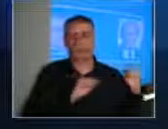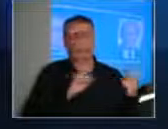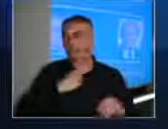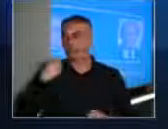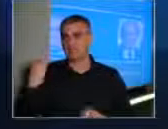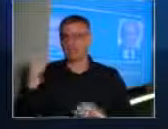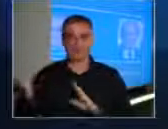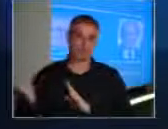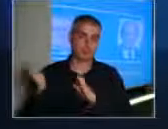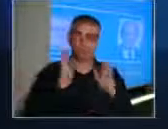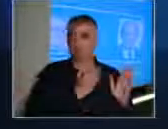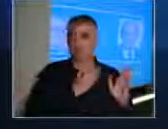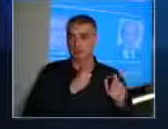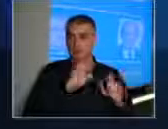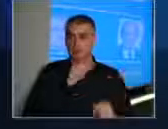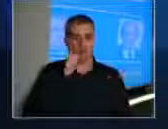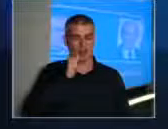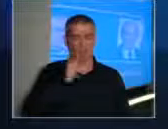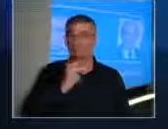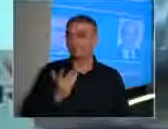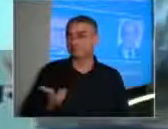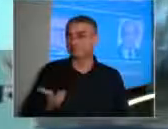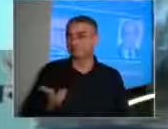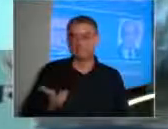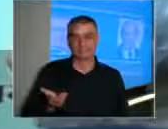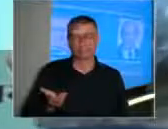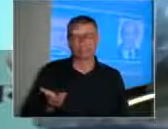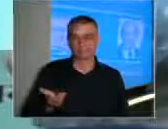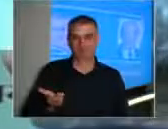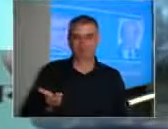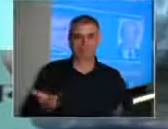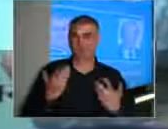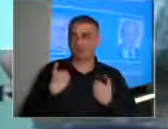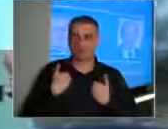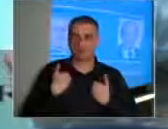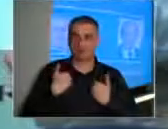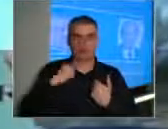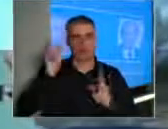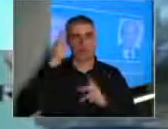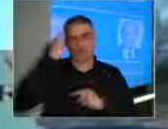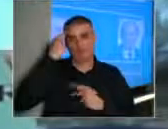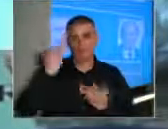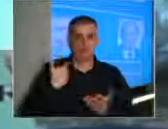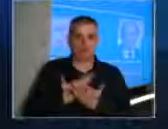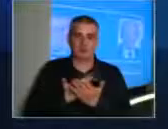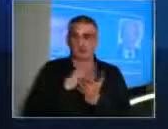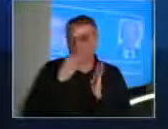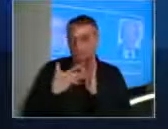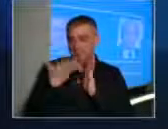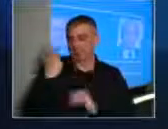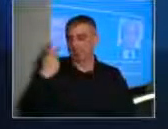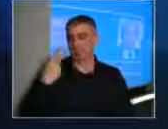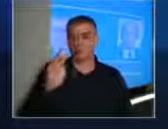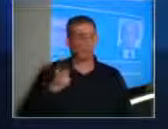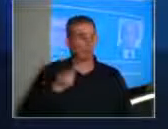מימין לכחול לבן. אני הדבר הזה, תראי, אנחנו, גם אנחנו, אנחנו לא יודעים, מסתמכים על הסקרים לפני יומיים,